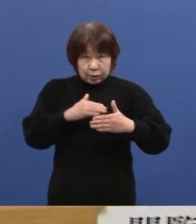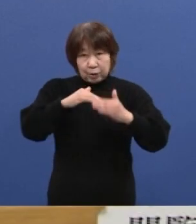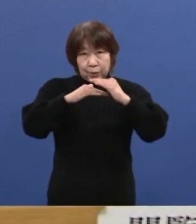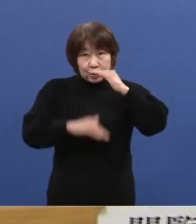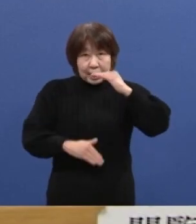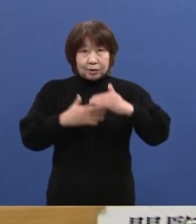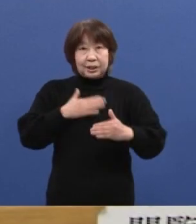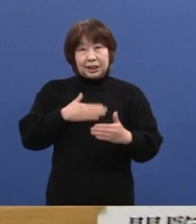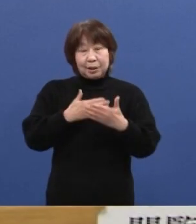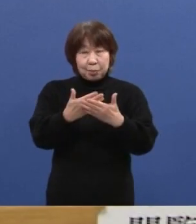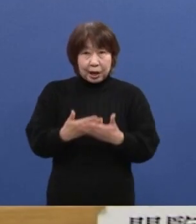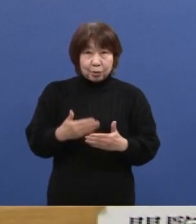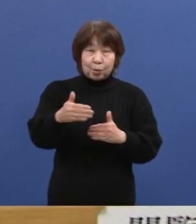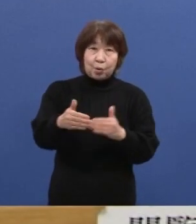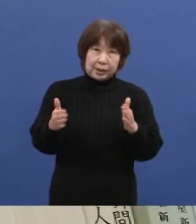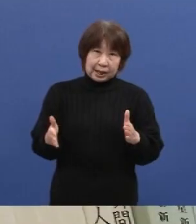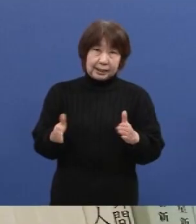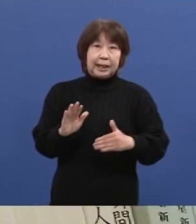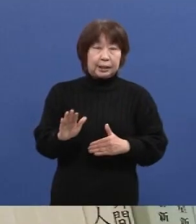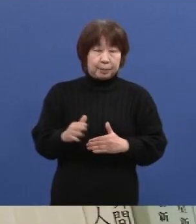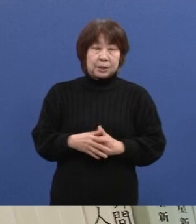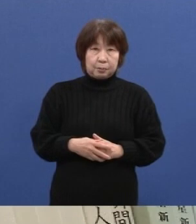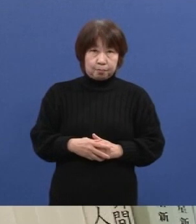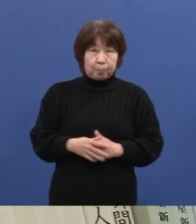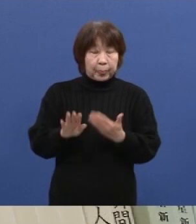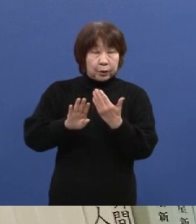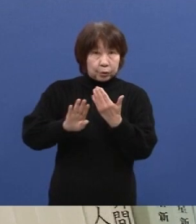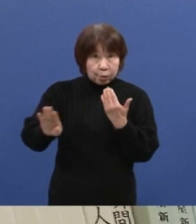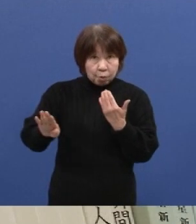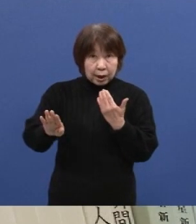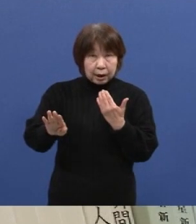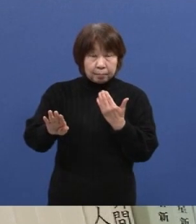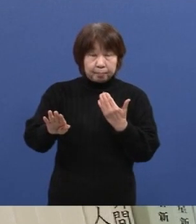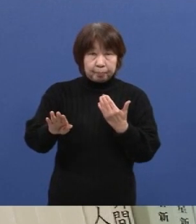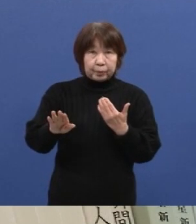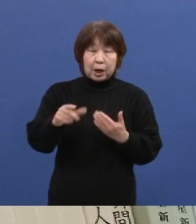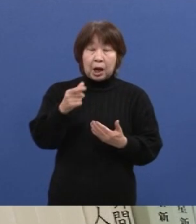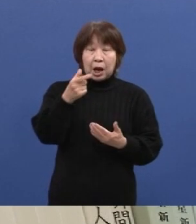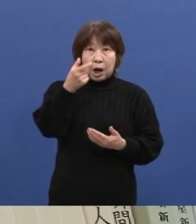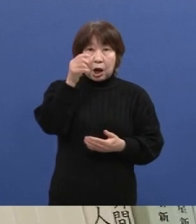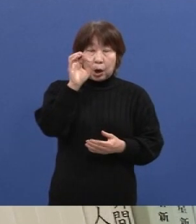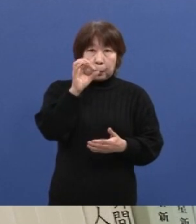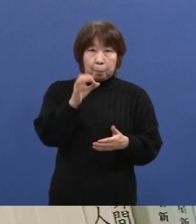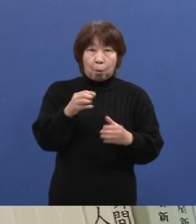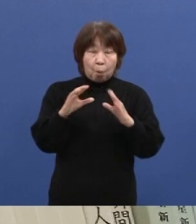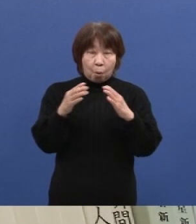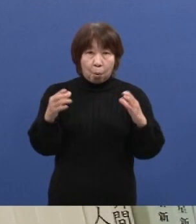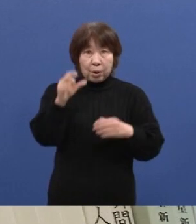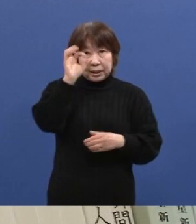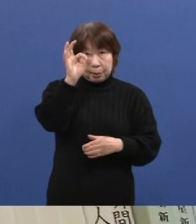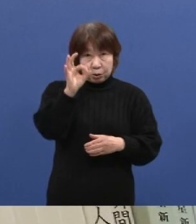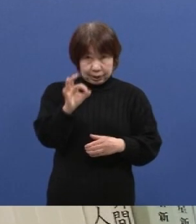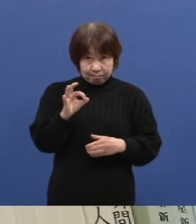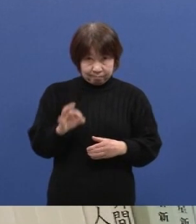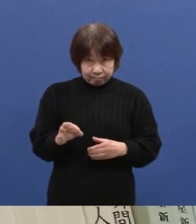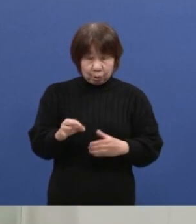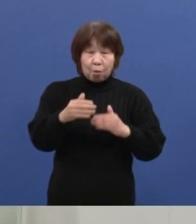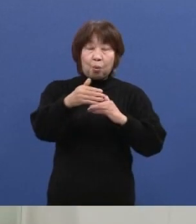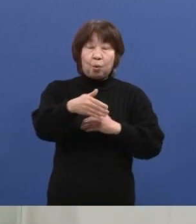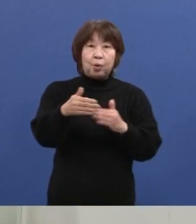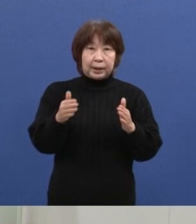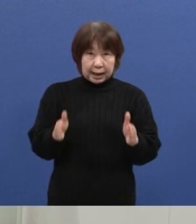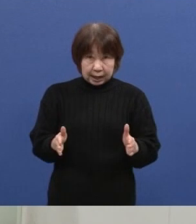るコーナーとなっております。その他、読みやすいよう大きな文字になっている大活字本のコーナ